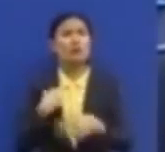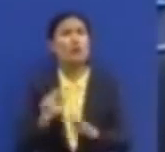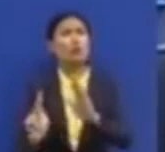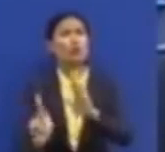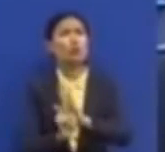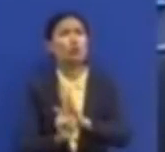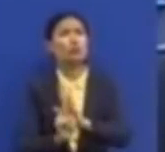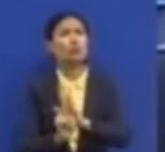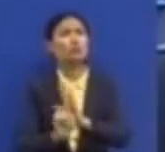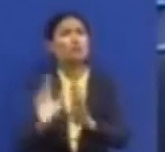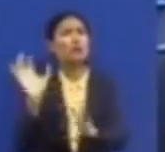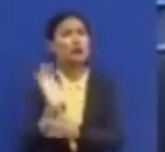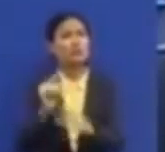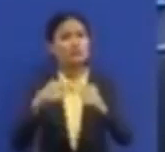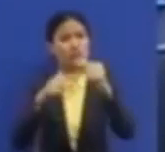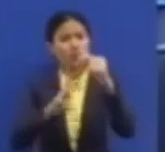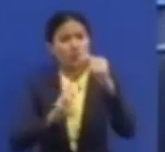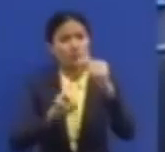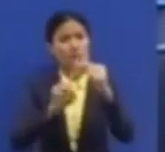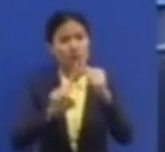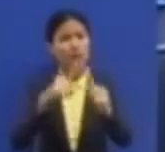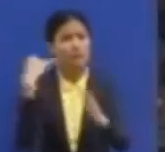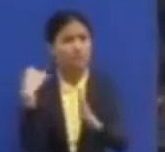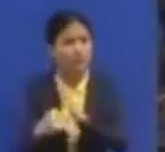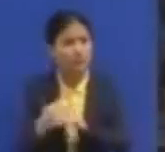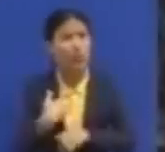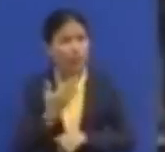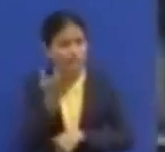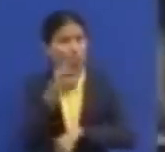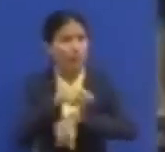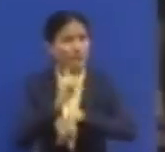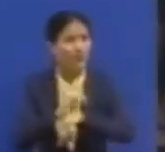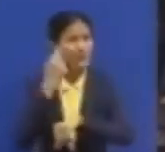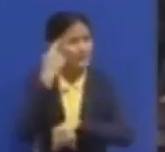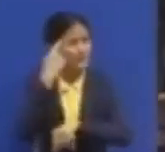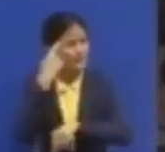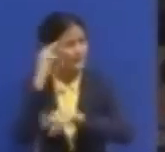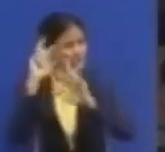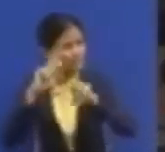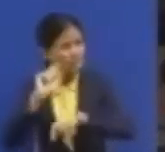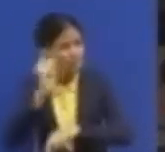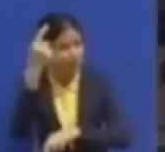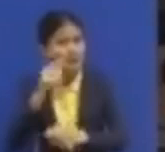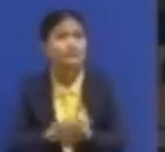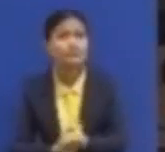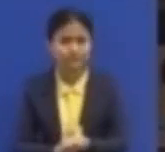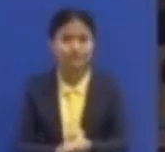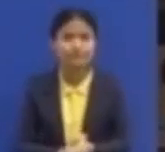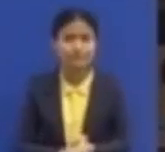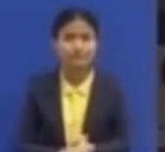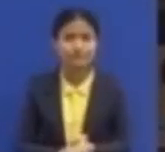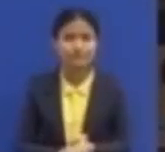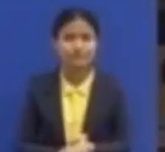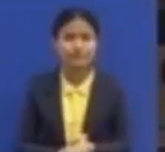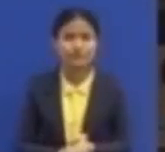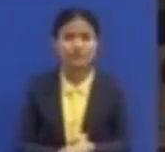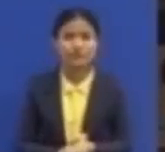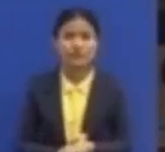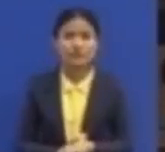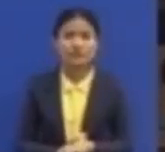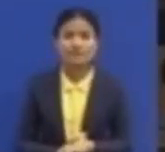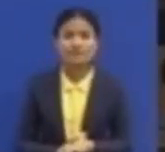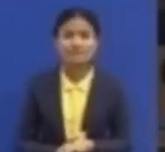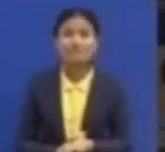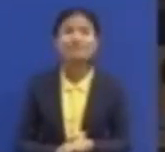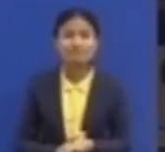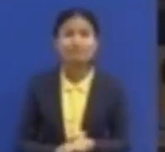นะครับขอบพระคุณครับ ครับก็ผมว่าเรื่องเดิมๆ